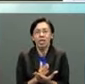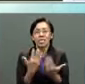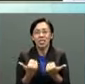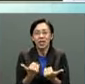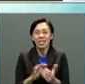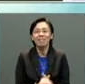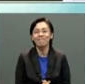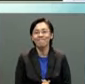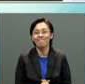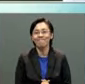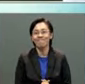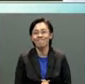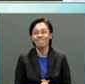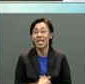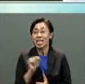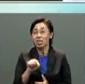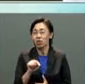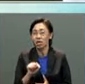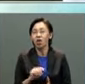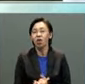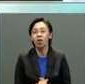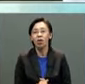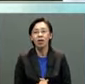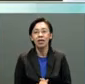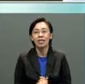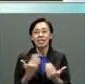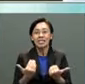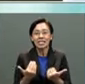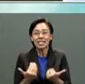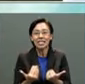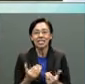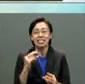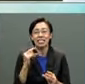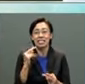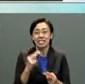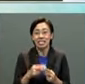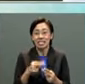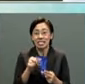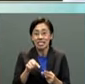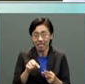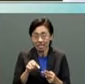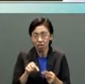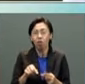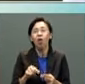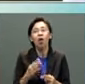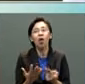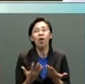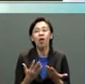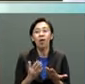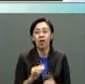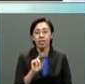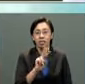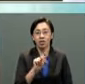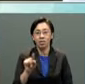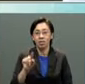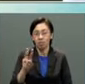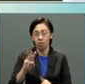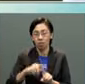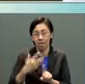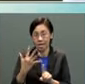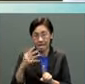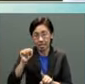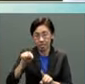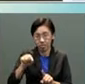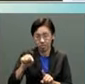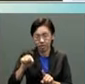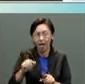ผลิหรือที่เรียกว่าสัปดาห์ทองหรือโกลเด้นวีคของเขานะครับในช่วงวันที่2ถึง6พฤษภาคมซึ่งก็เห